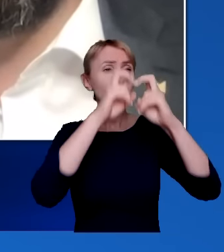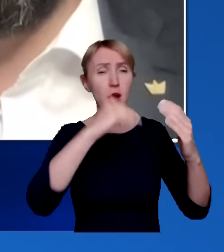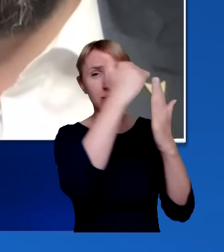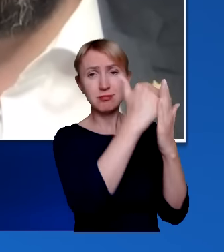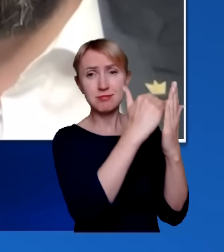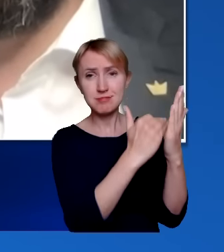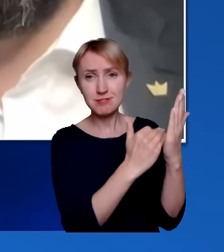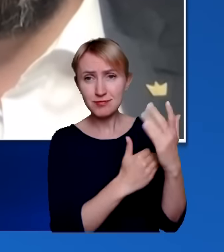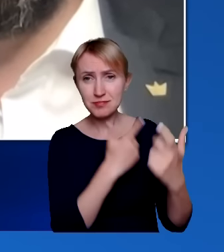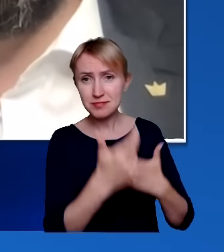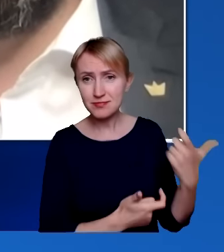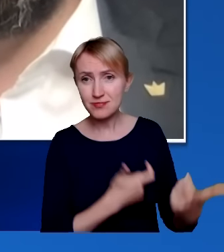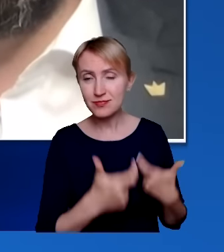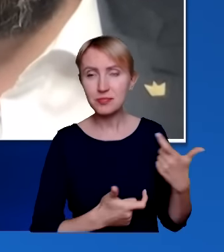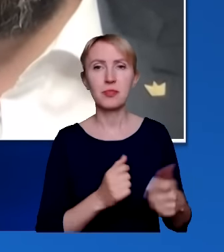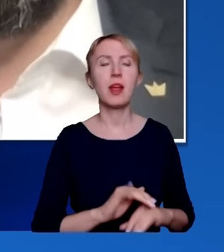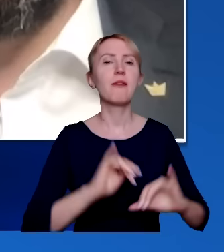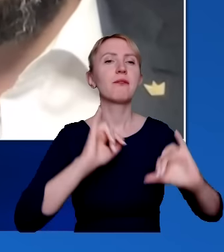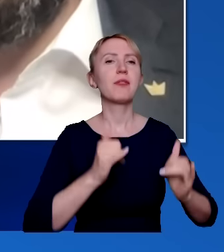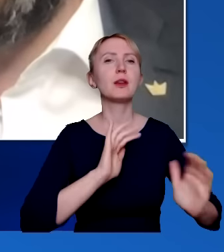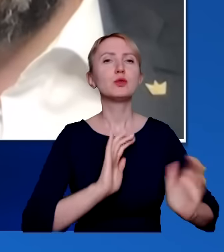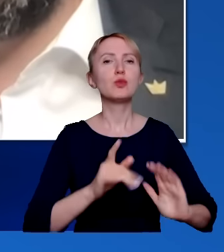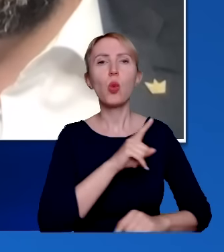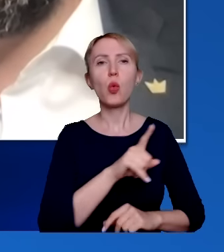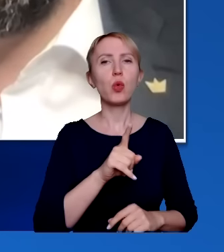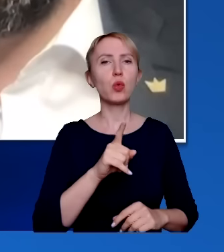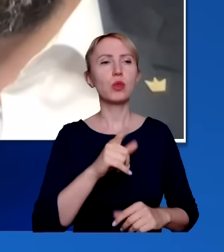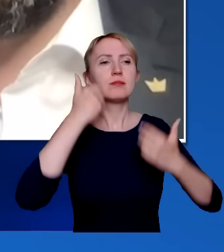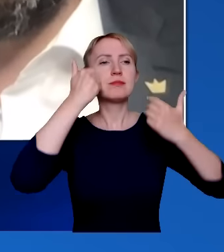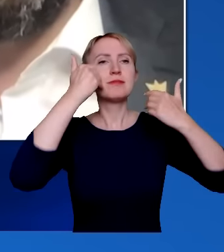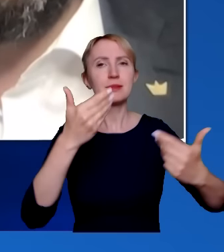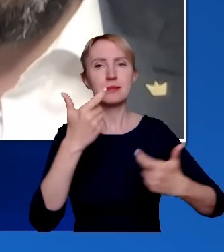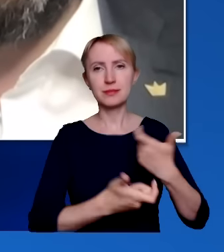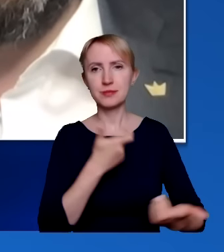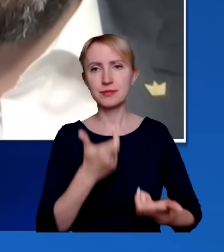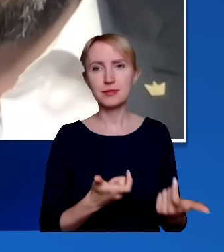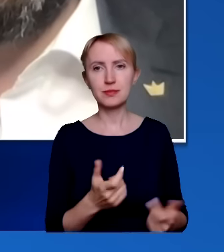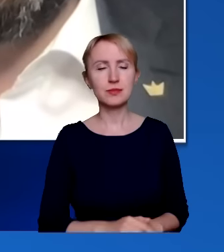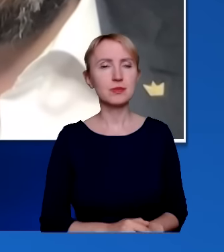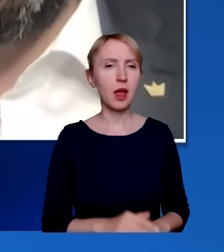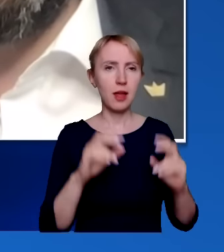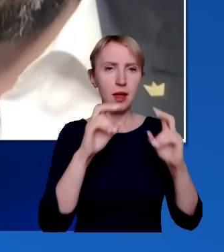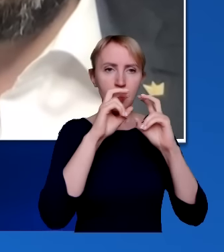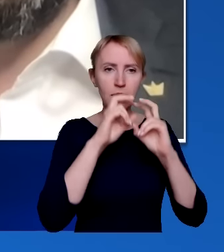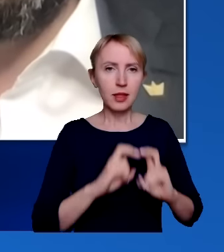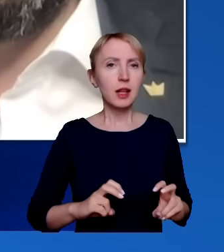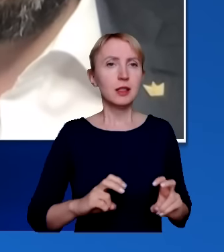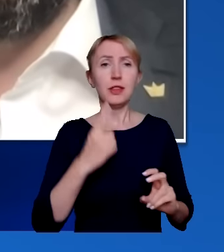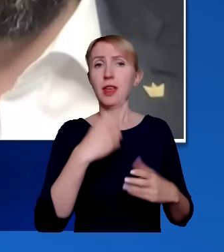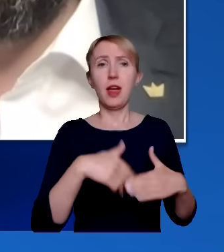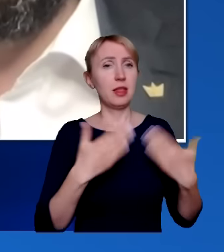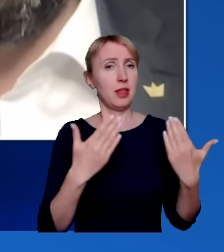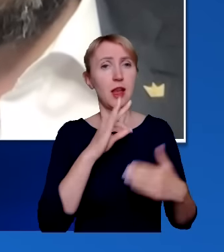wyprawiają To w jaki sposób się kompromitują to tak analizując jeden dzień z ich